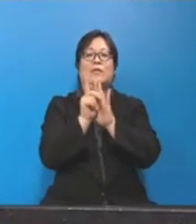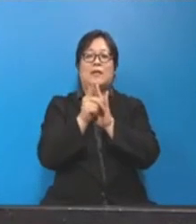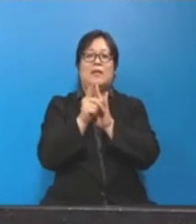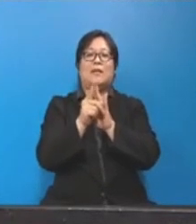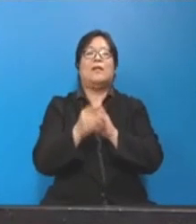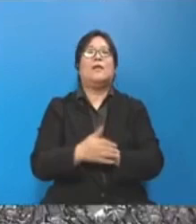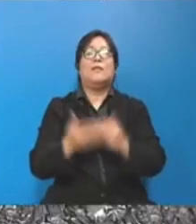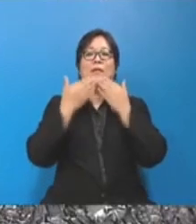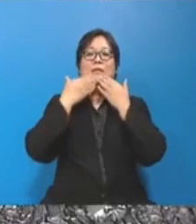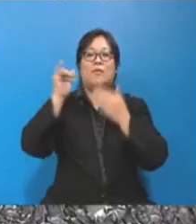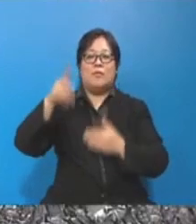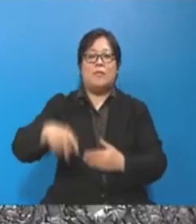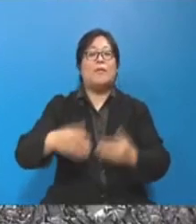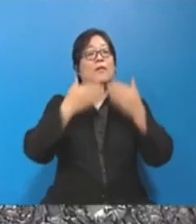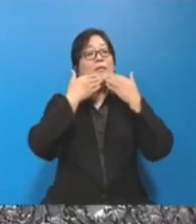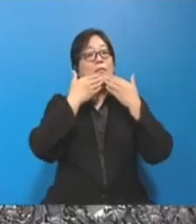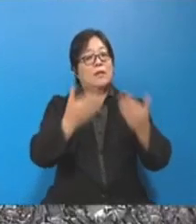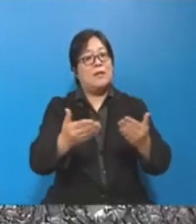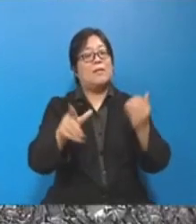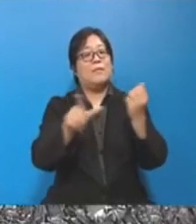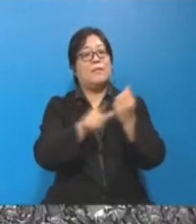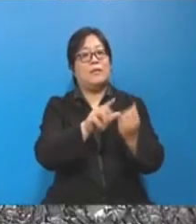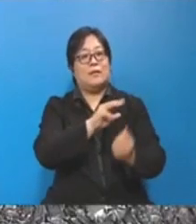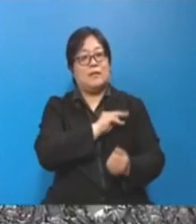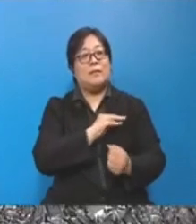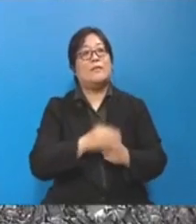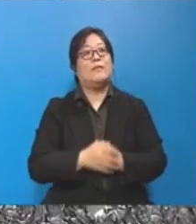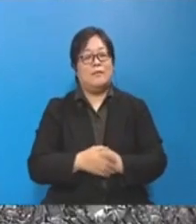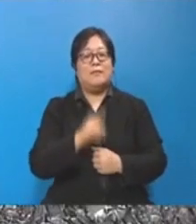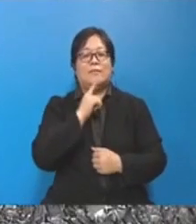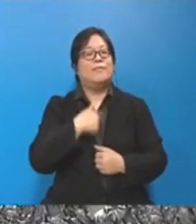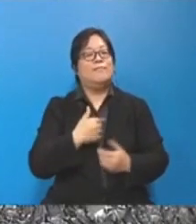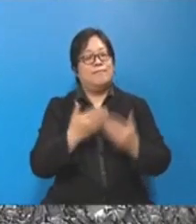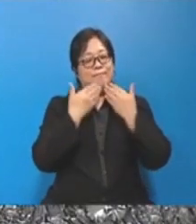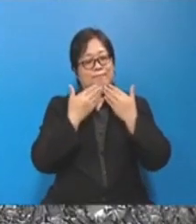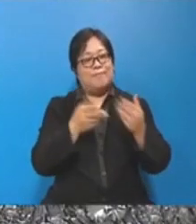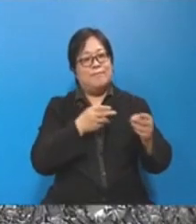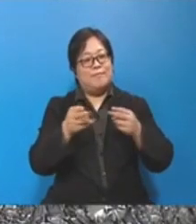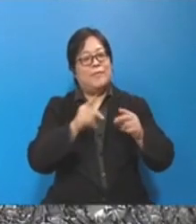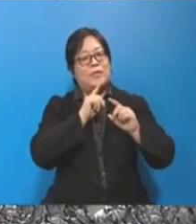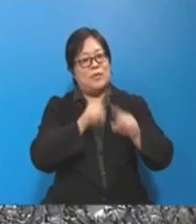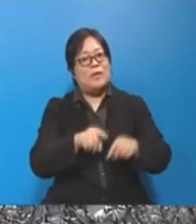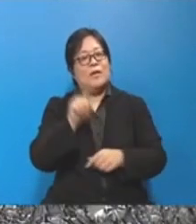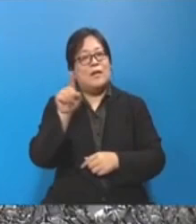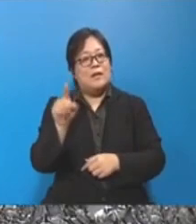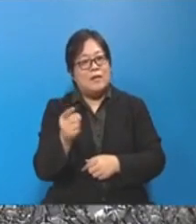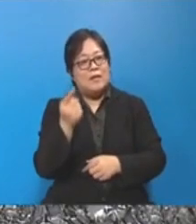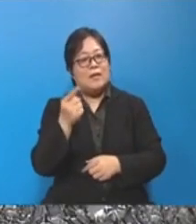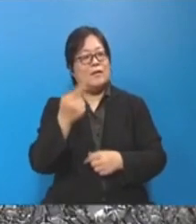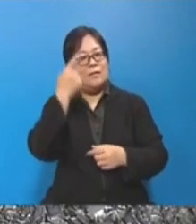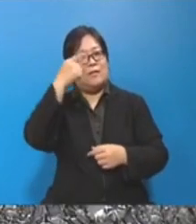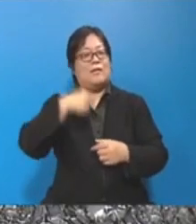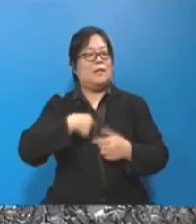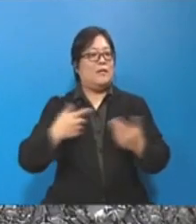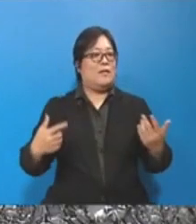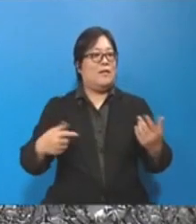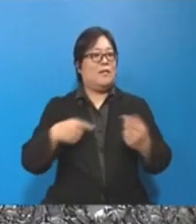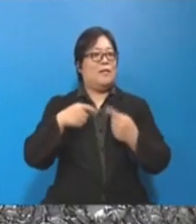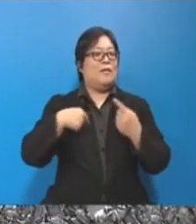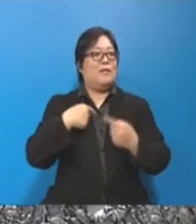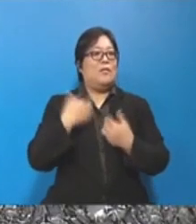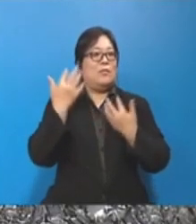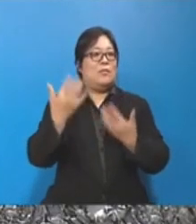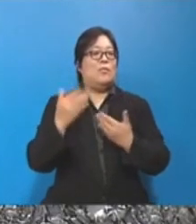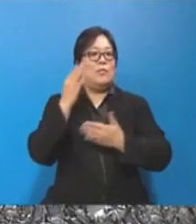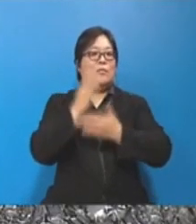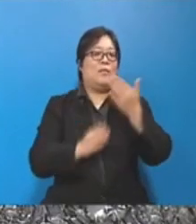kasih atas kekasih hormat kepada Menteri atas saya hargai jawaban dan usahanya pada saya bila kita tunggu